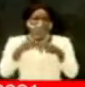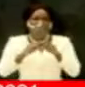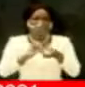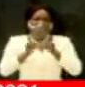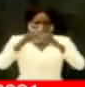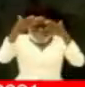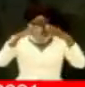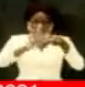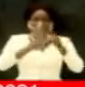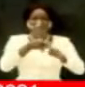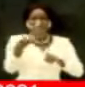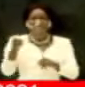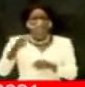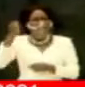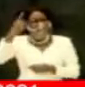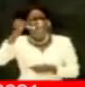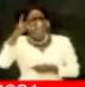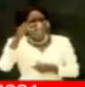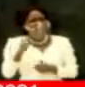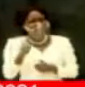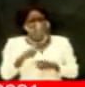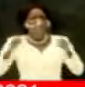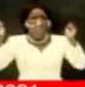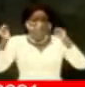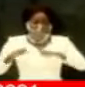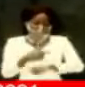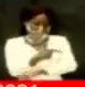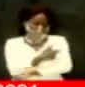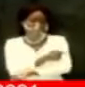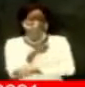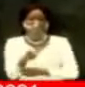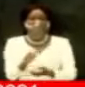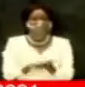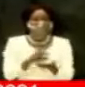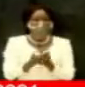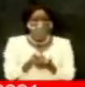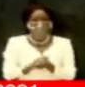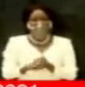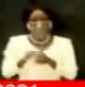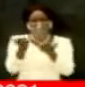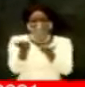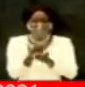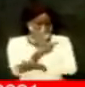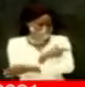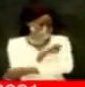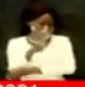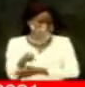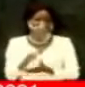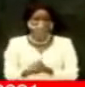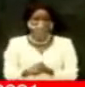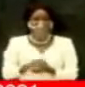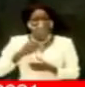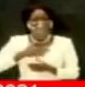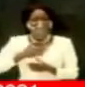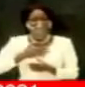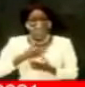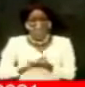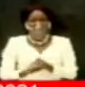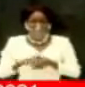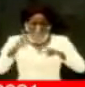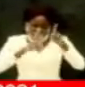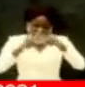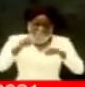athe kutenga nawo katemera ameneyi chifukwa tikatenga katemera ameneyi ndithu ifeyo ngati